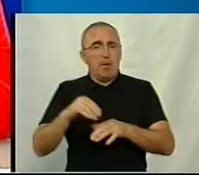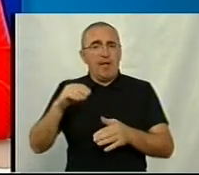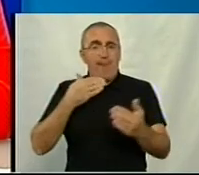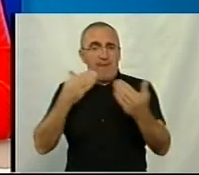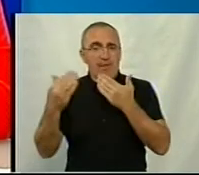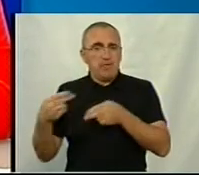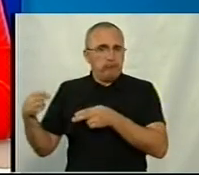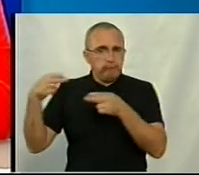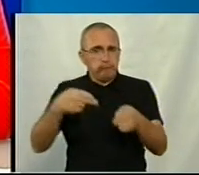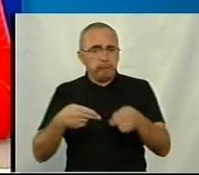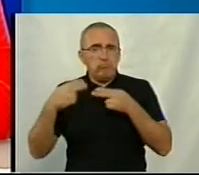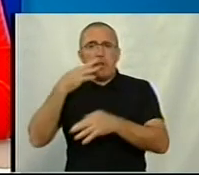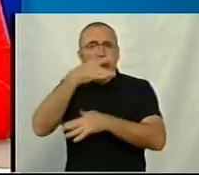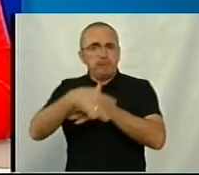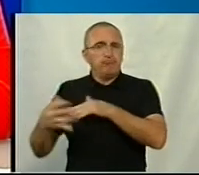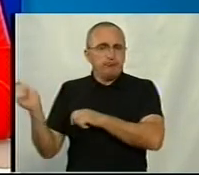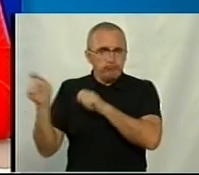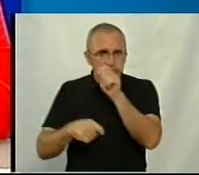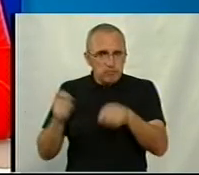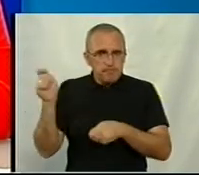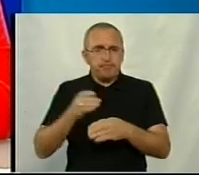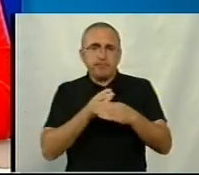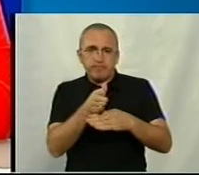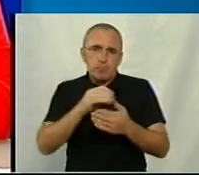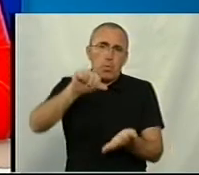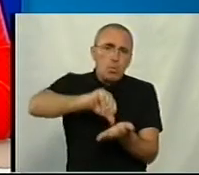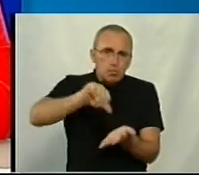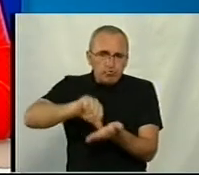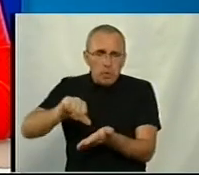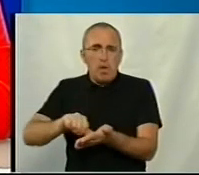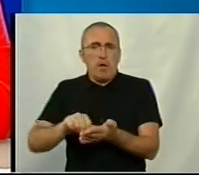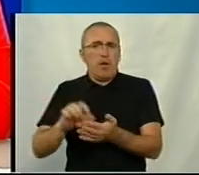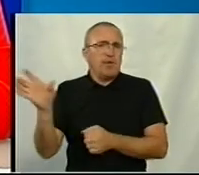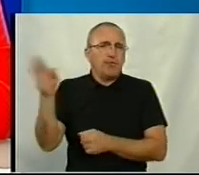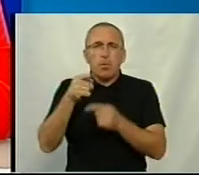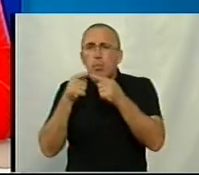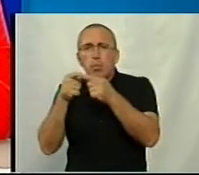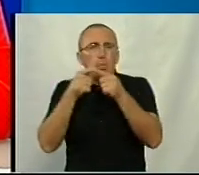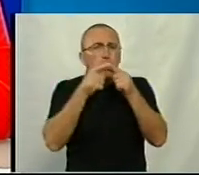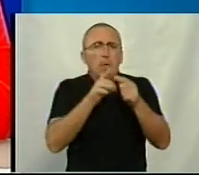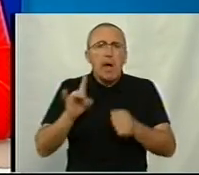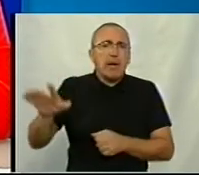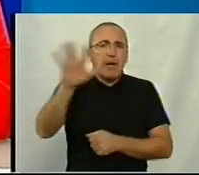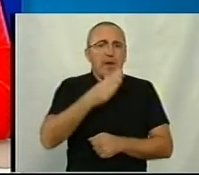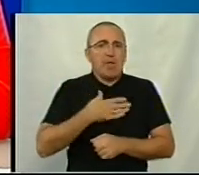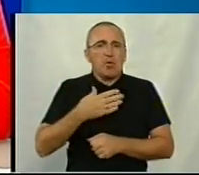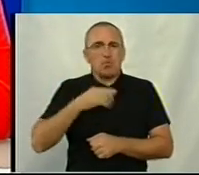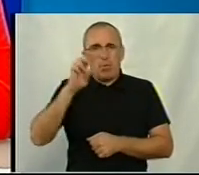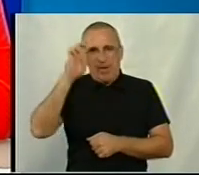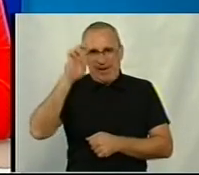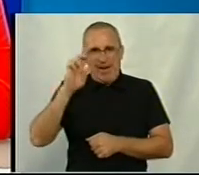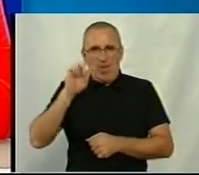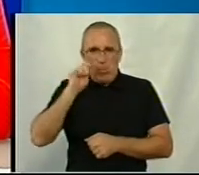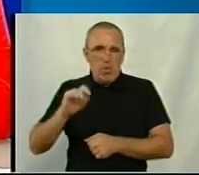приїжджають і з-за кордону, і відвідувачі, учасники, із усіх куточків і регіонів нашої країни,